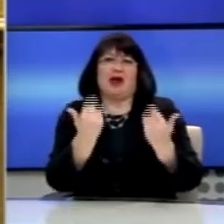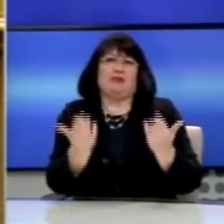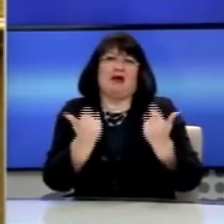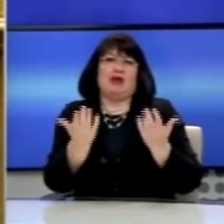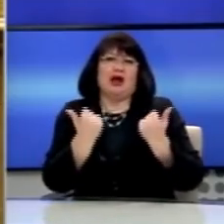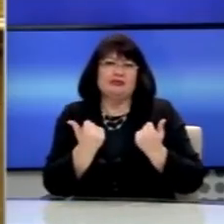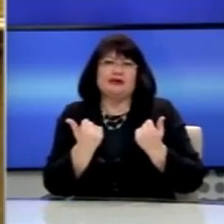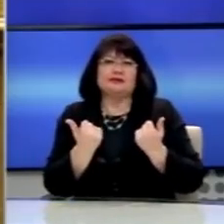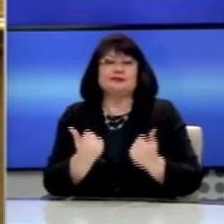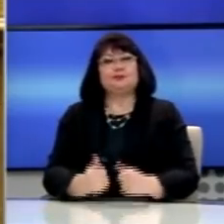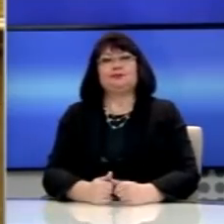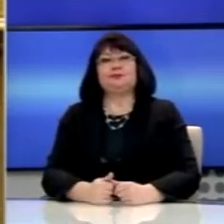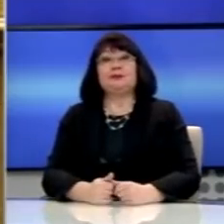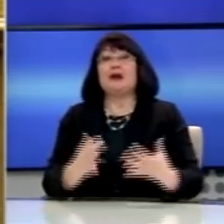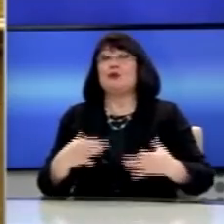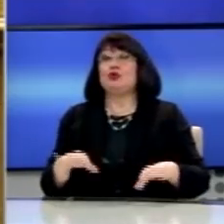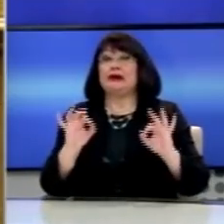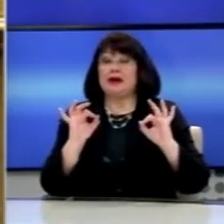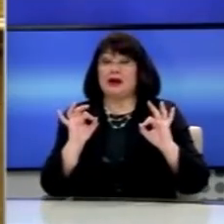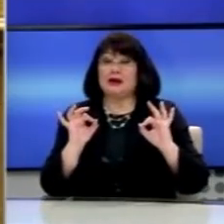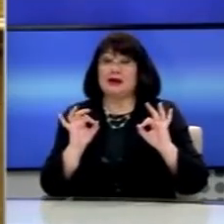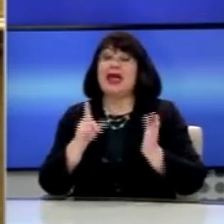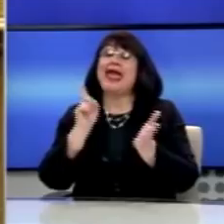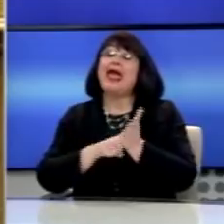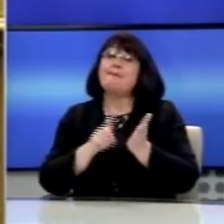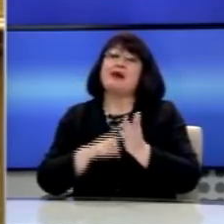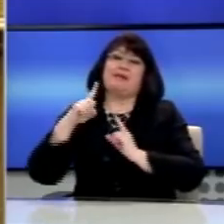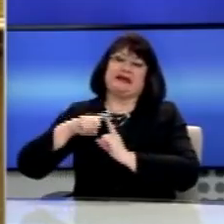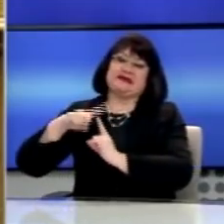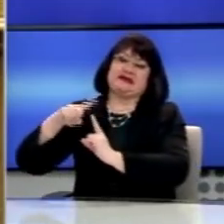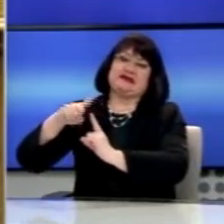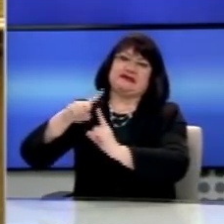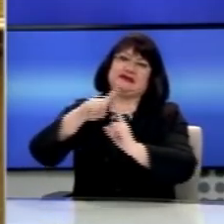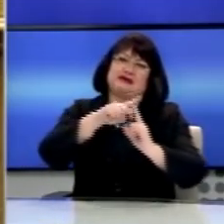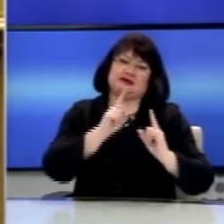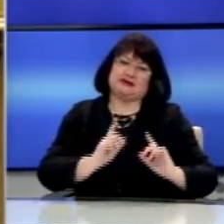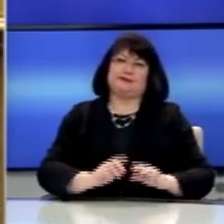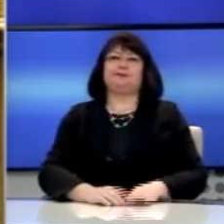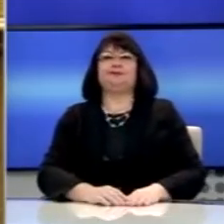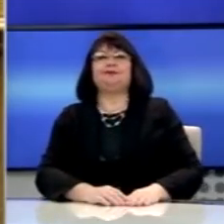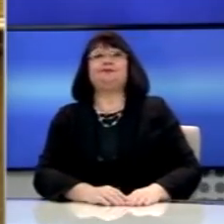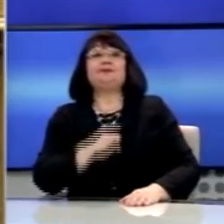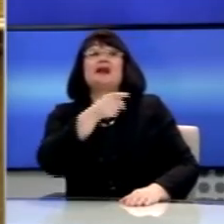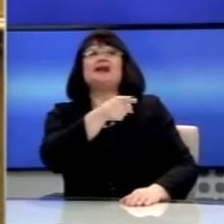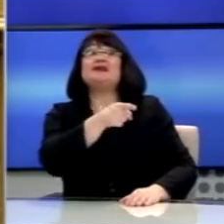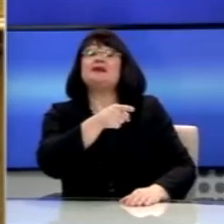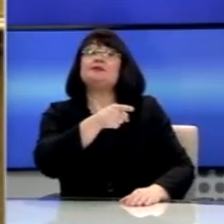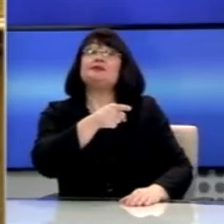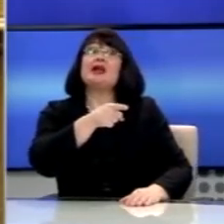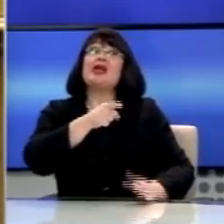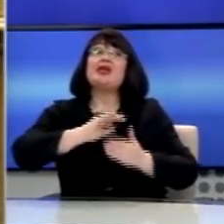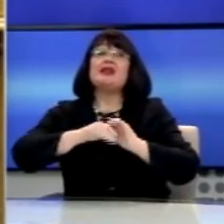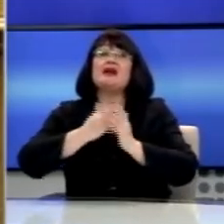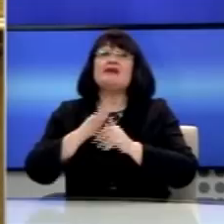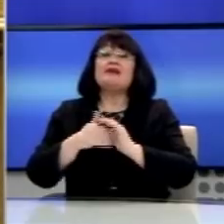κάνετε, μέτρο που από την πρώτη στιγμή έπρεπε να είχατε εφαρμόσει. Κριτήριό σας επίσης δεν